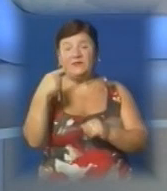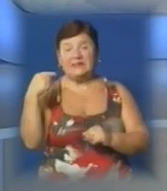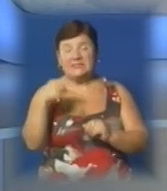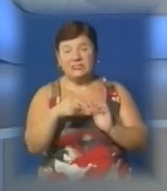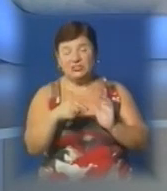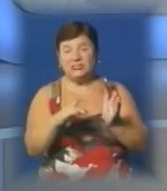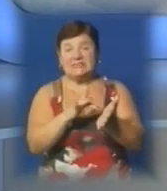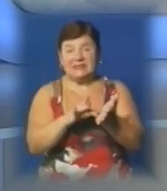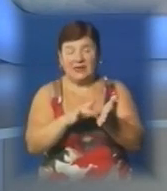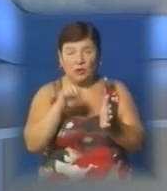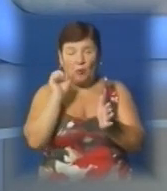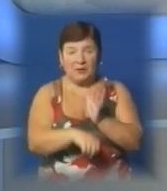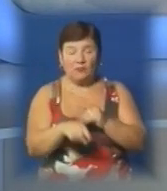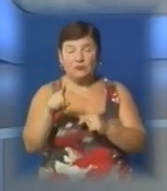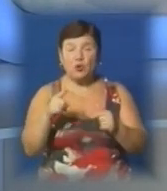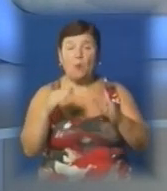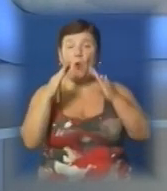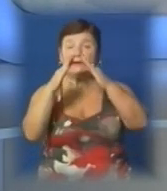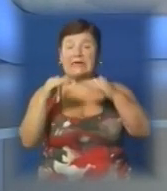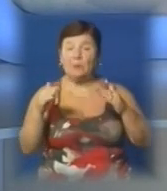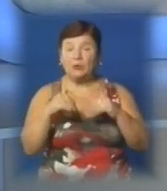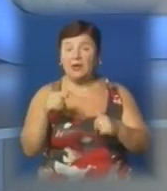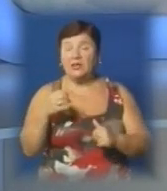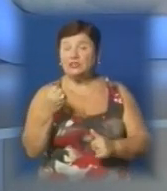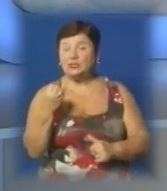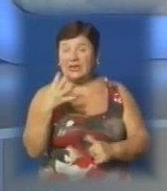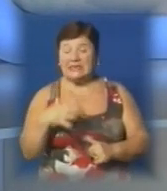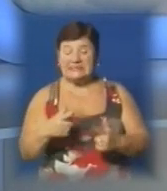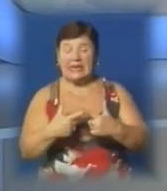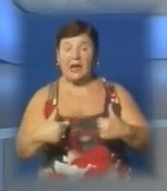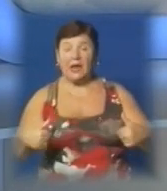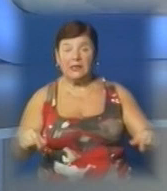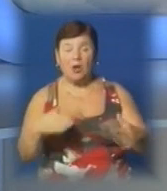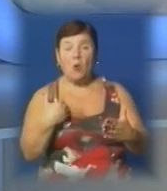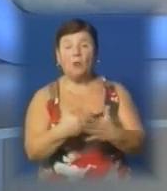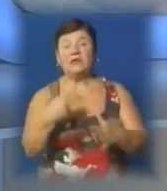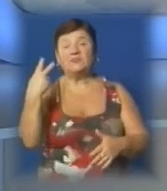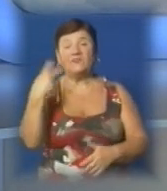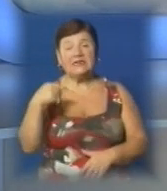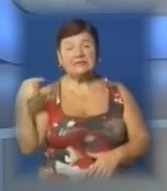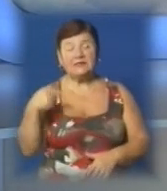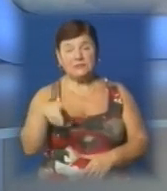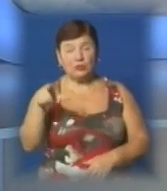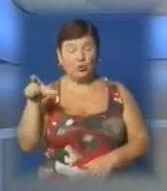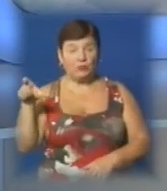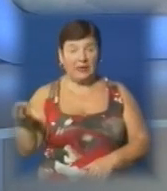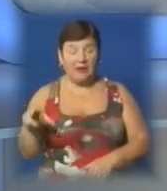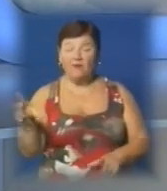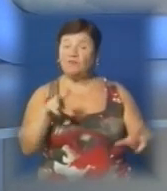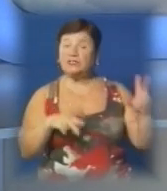2897 ромів. Загалом у цьому таборі депортованих з 14 країн загинуло понад 20 тисяч людей.